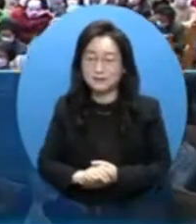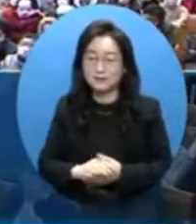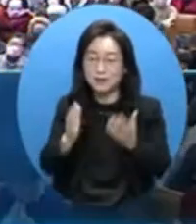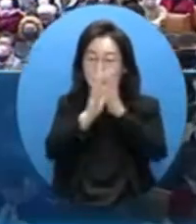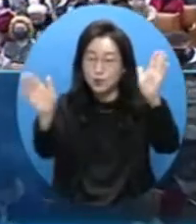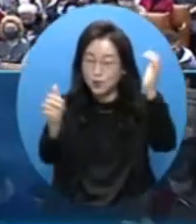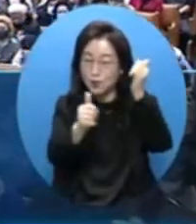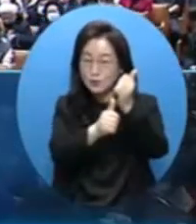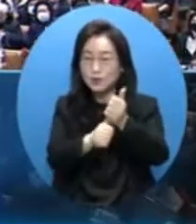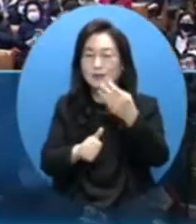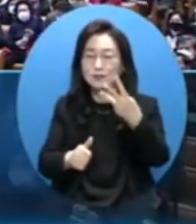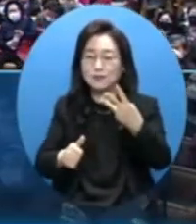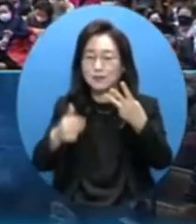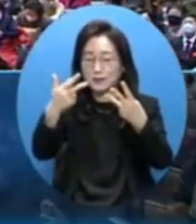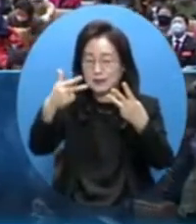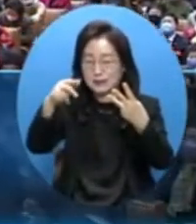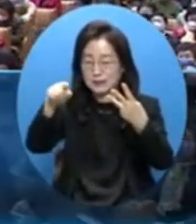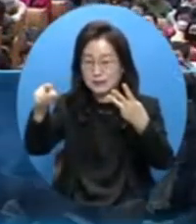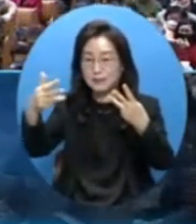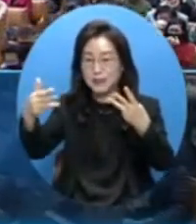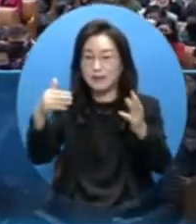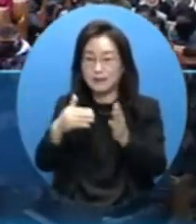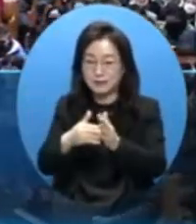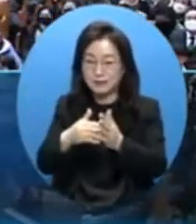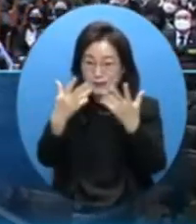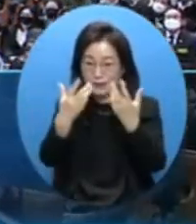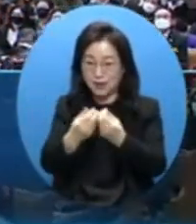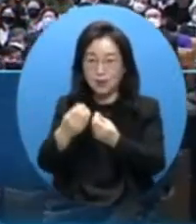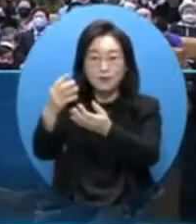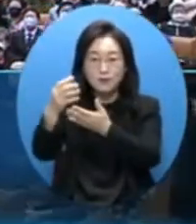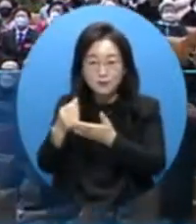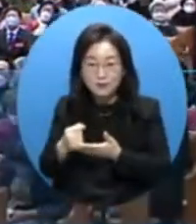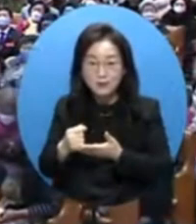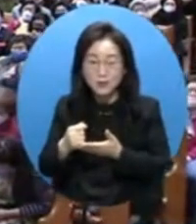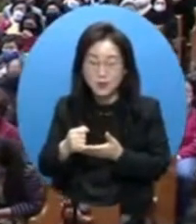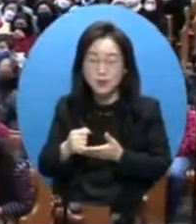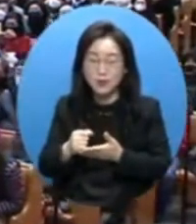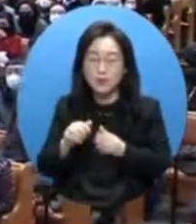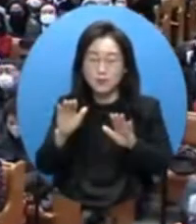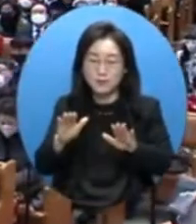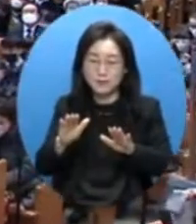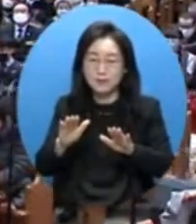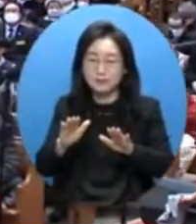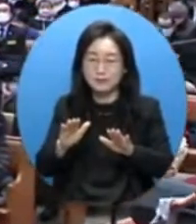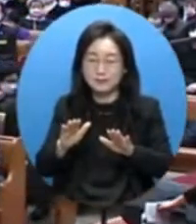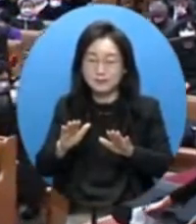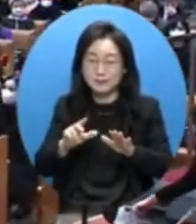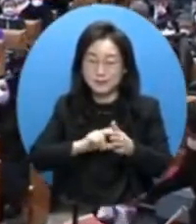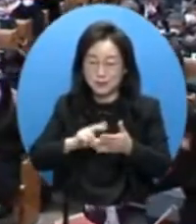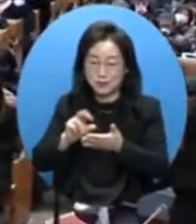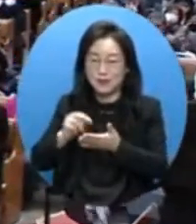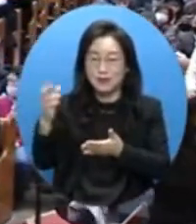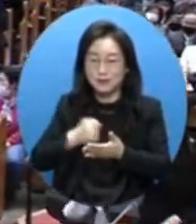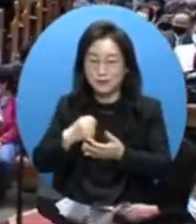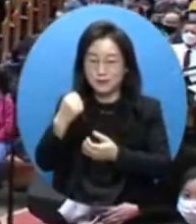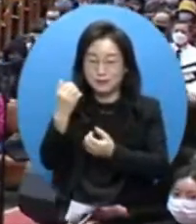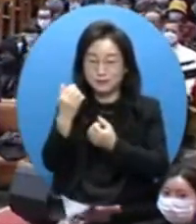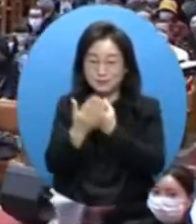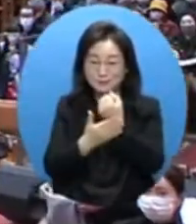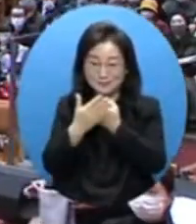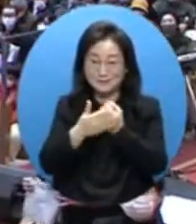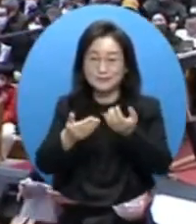여호수아서 3장 7절 8절 말씀을 봄 가운데 부모를 택하여 이제 못 가지고 말씀의 은혜를